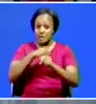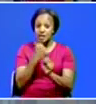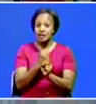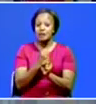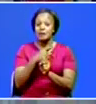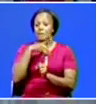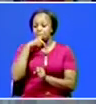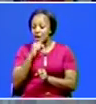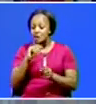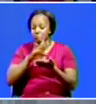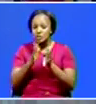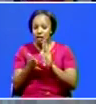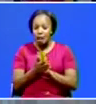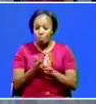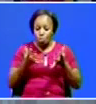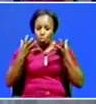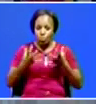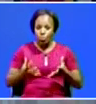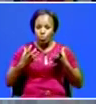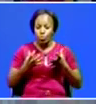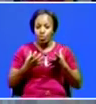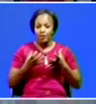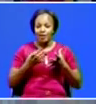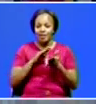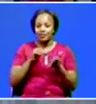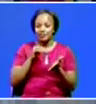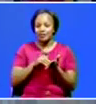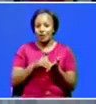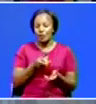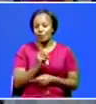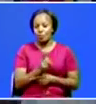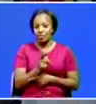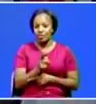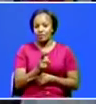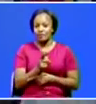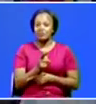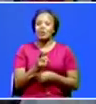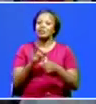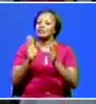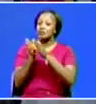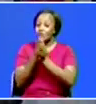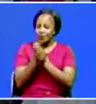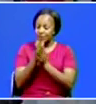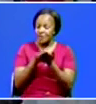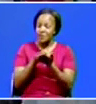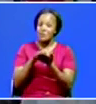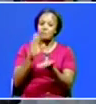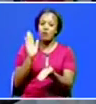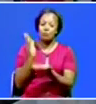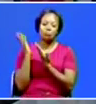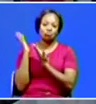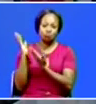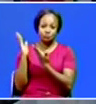mzigo katikati ya miguu yake. Mwanahabari sehemu ya Pwani Tobias Chanji alitangamana na baadhi ya wagonjwa